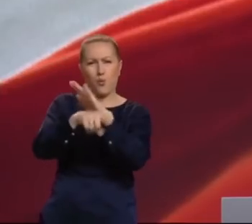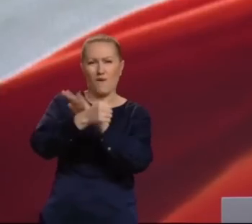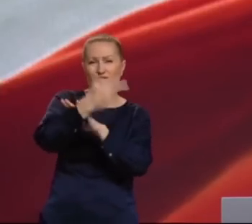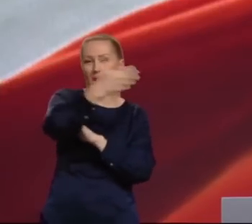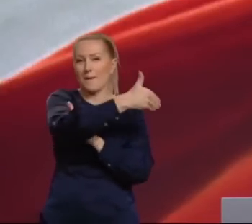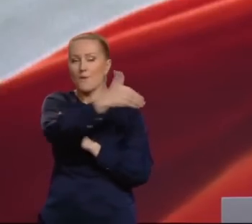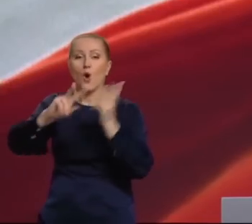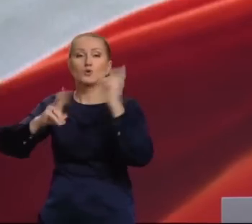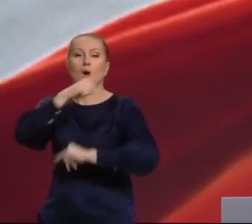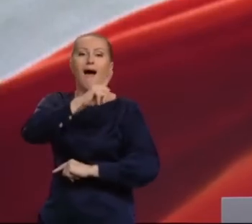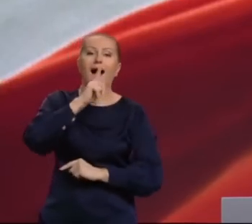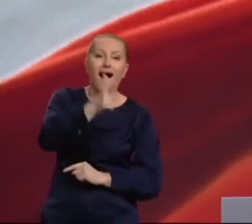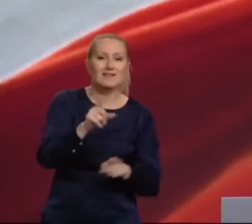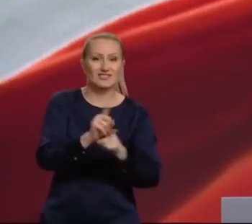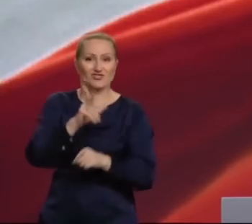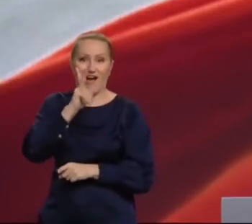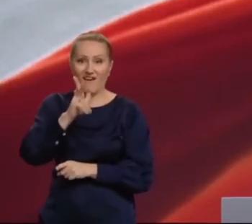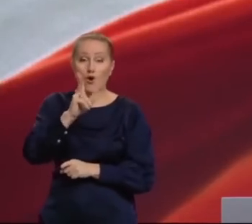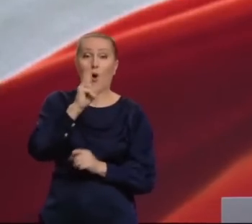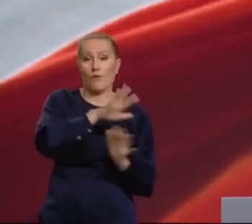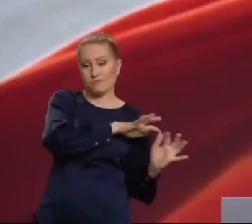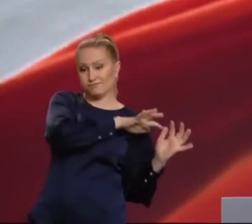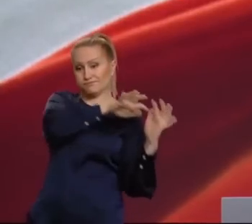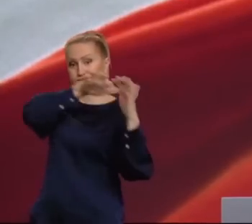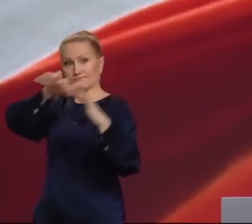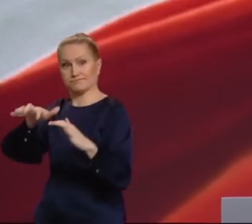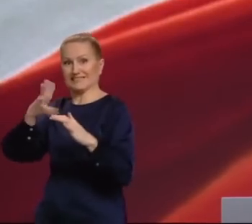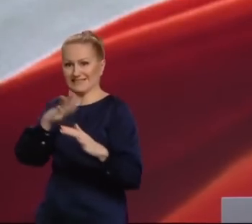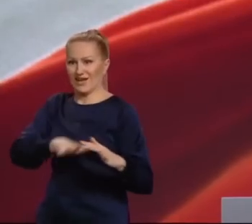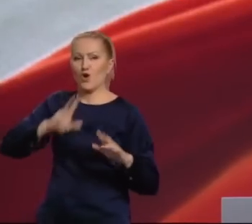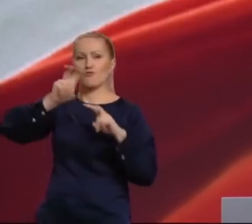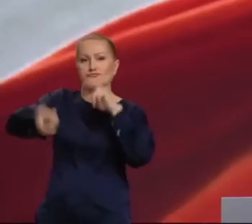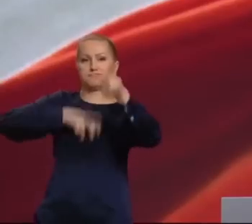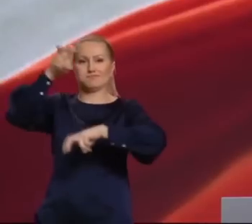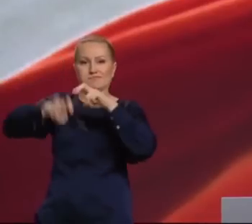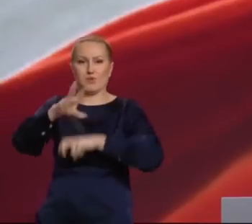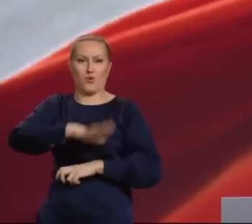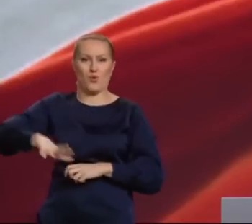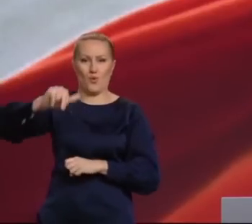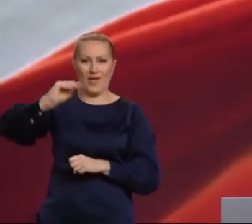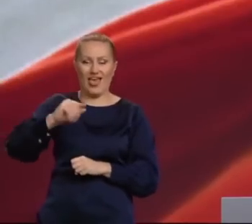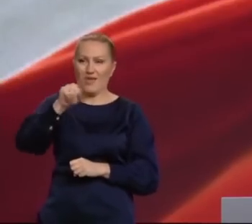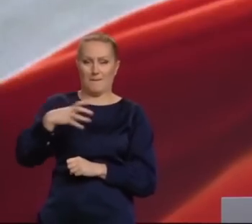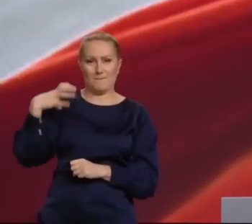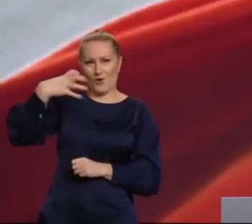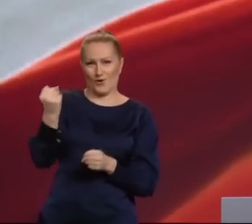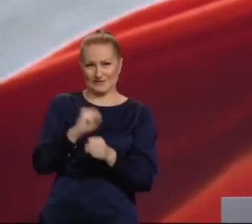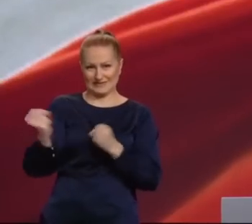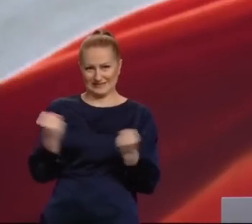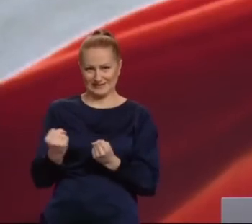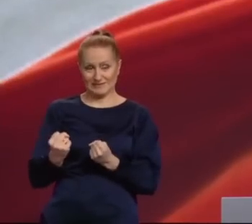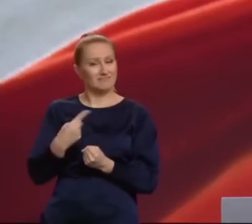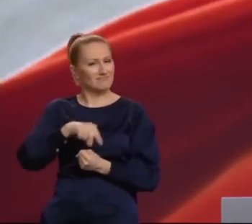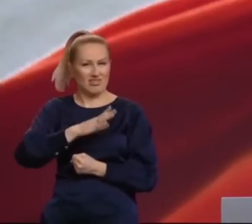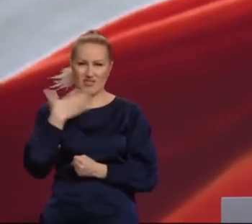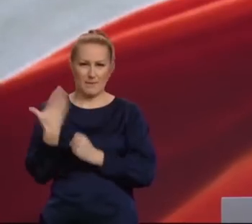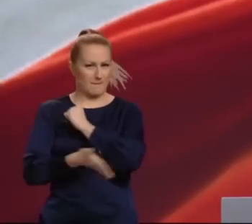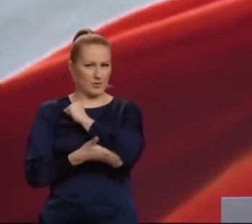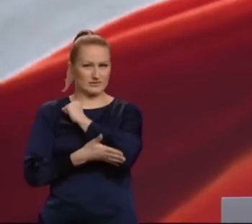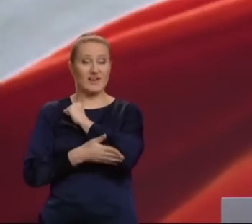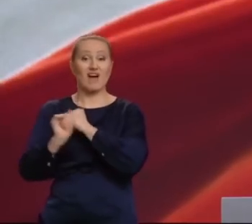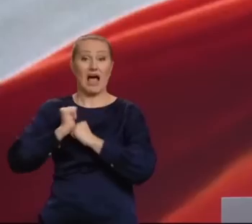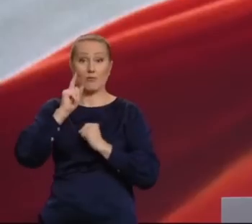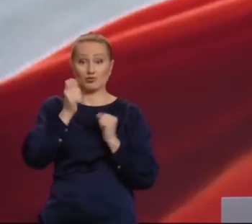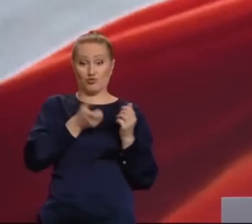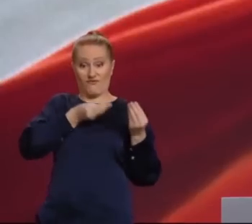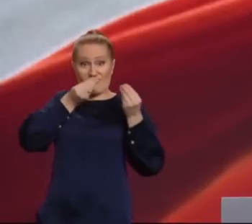Azji i Afryki, którzy chcieliby się dostać do tego rezerwatu bogactwa, jakim jest Unia Europejska. Nie ma żadnej podstawy, żeby to, co finansuje rząd niemiecki,